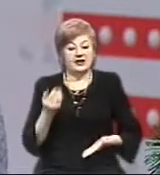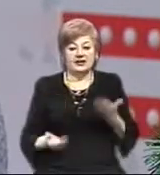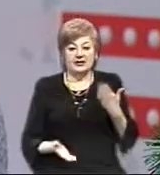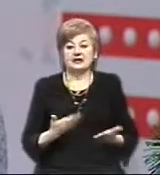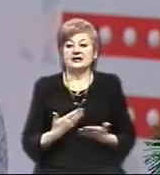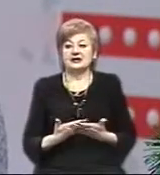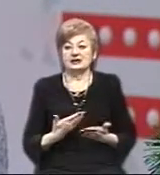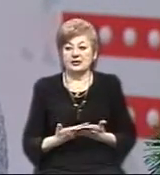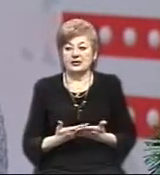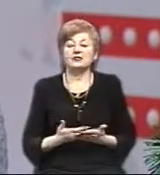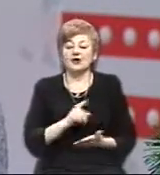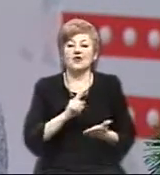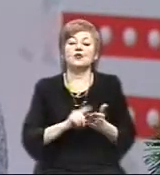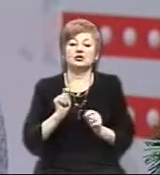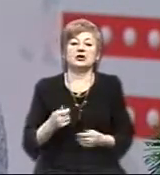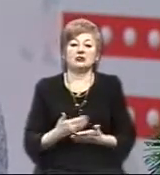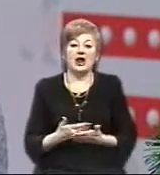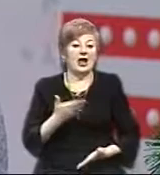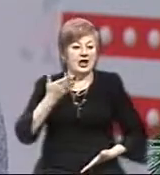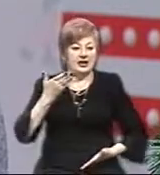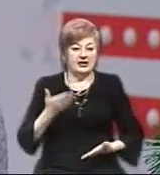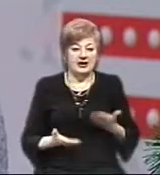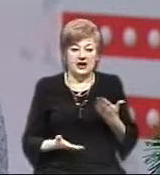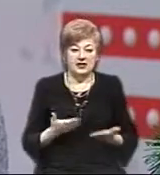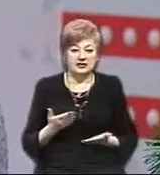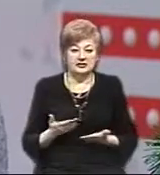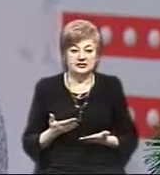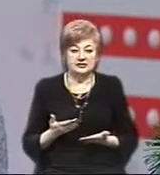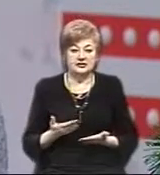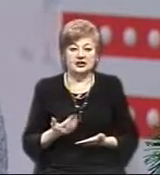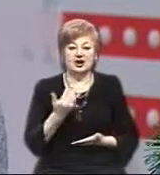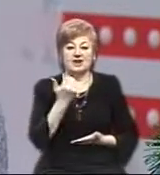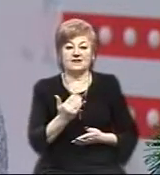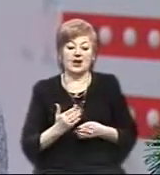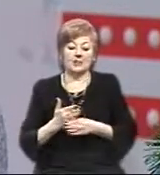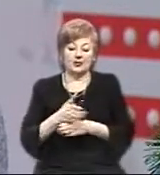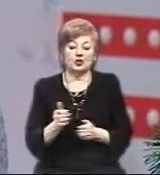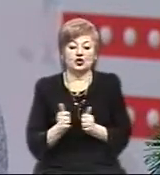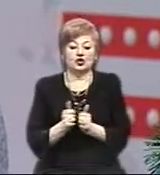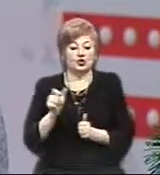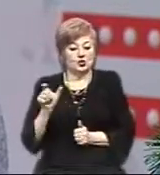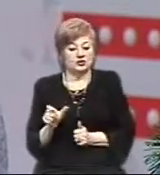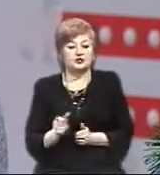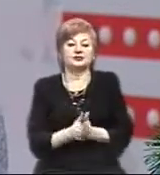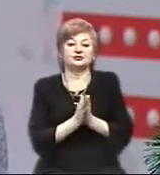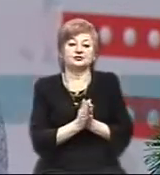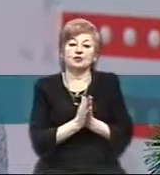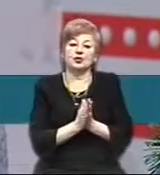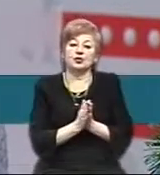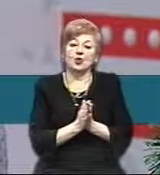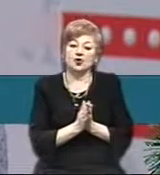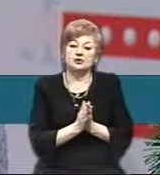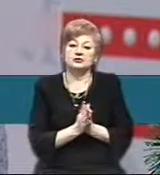наприклад, було таке запитання, да, якщо до вас прийде ваш сусід і щось у вас попрохає,